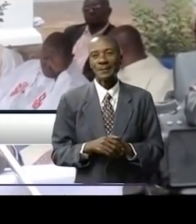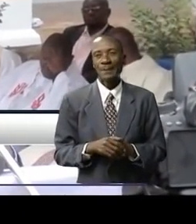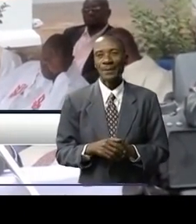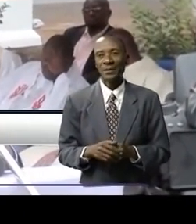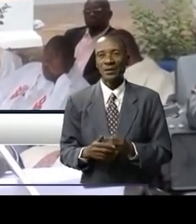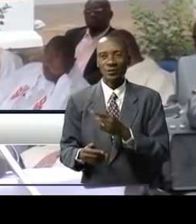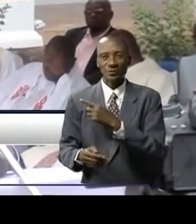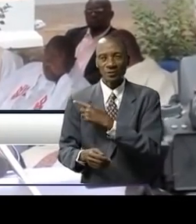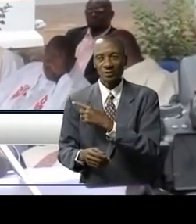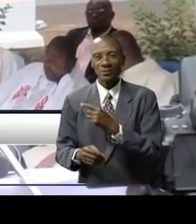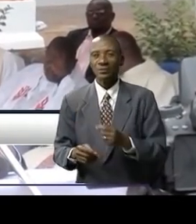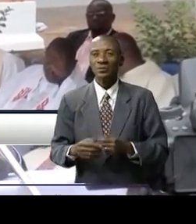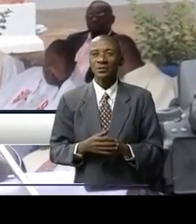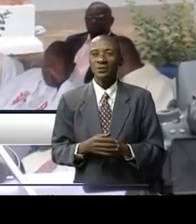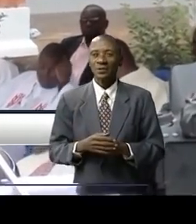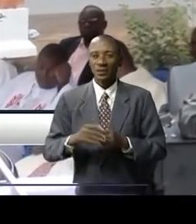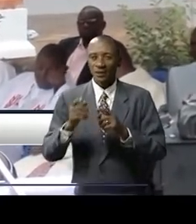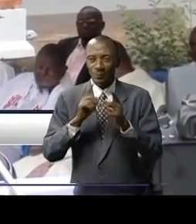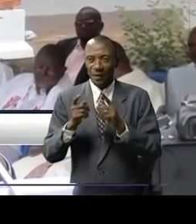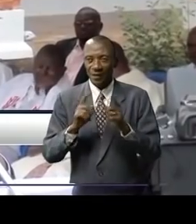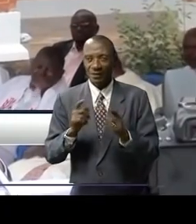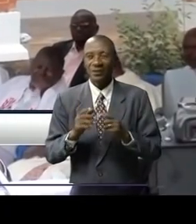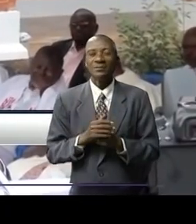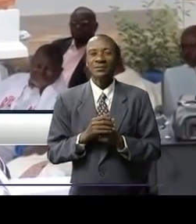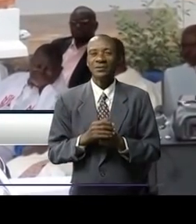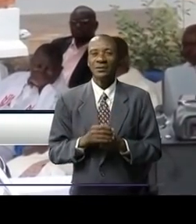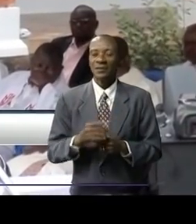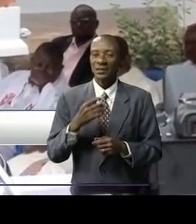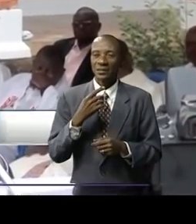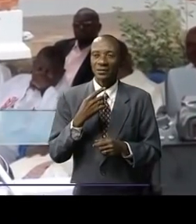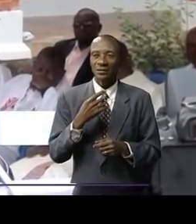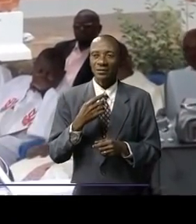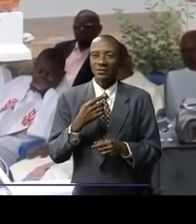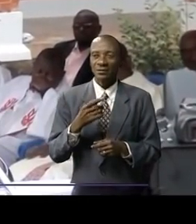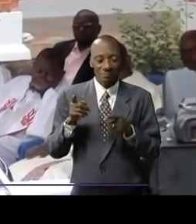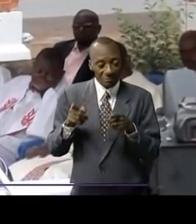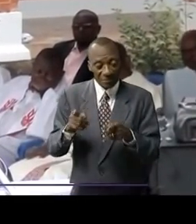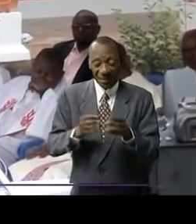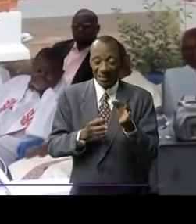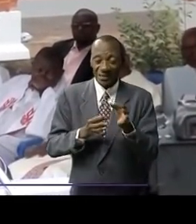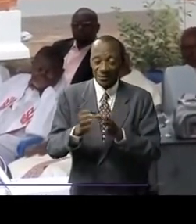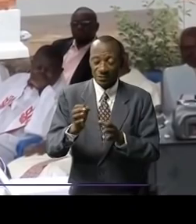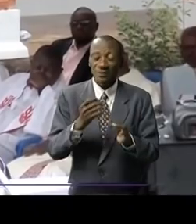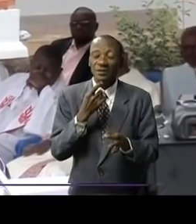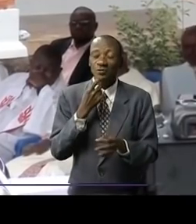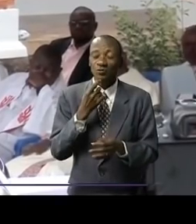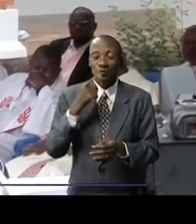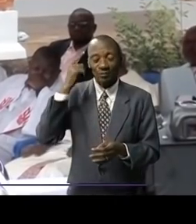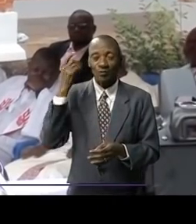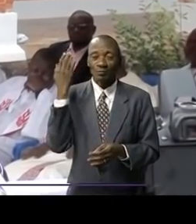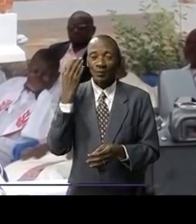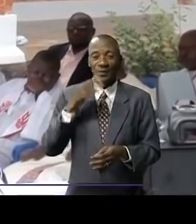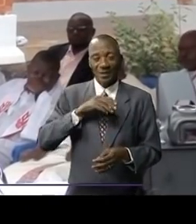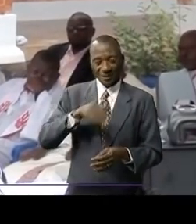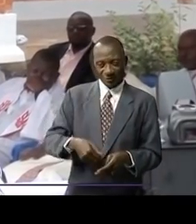citer le tout premier président de la République, son Excellence Joseph Kasavubu, dont les vertus remarquables sont certainement